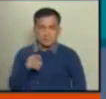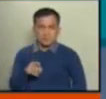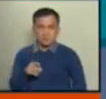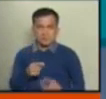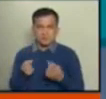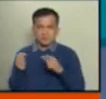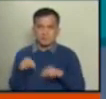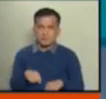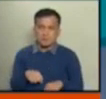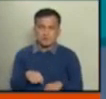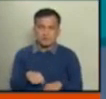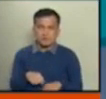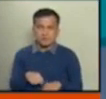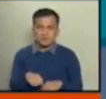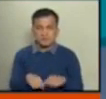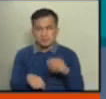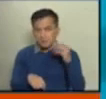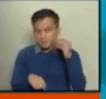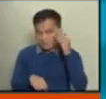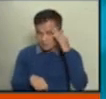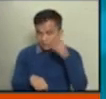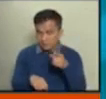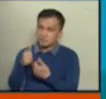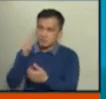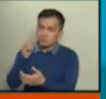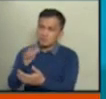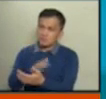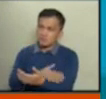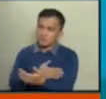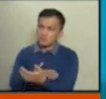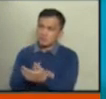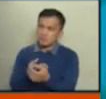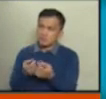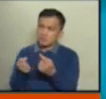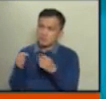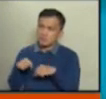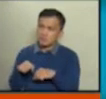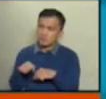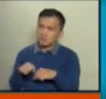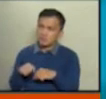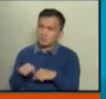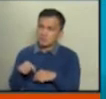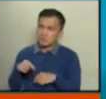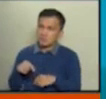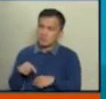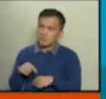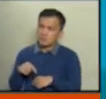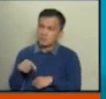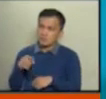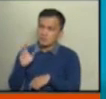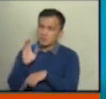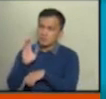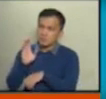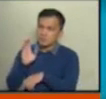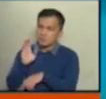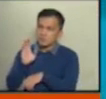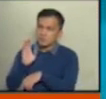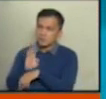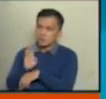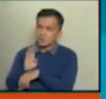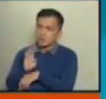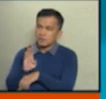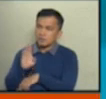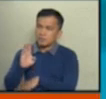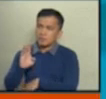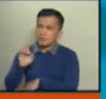andito opo, po ma'am. Si Belly Jen. Opo. Kilala niyo po siya? Opo, nung nandito po yung Sir Tulpo sa Baklaran, alam niya po yan